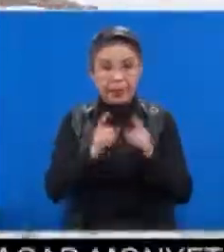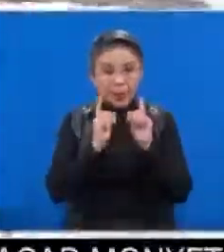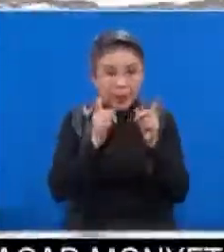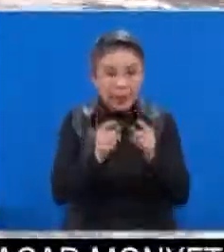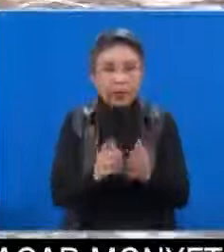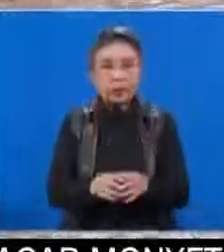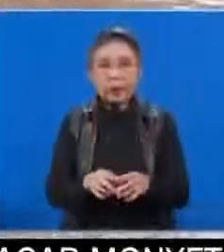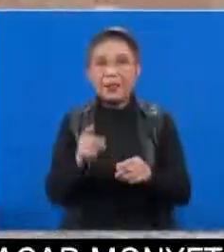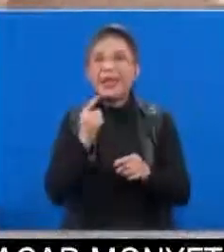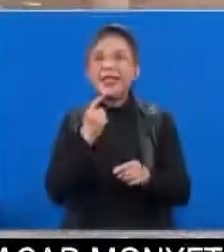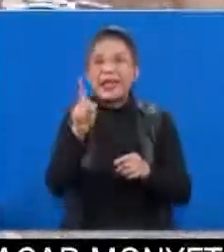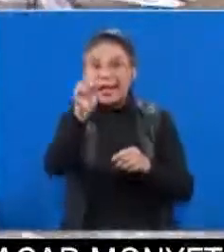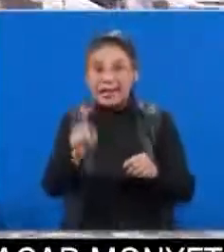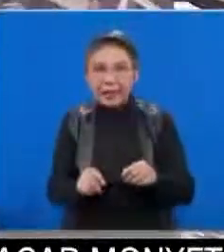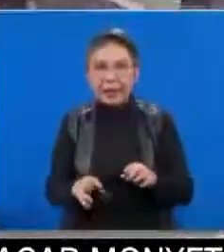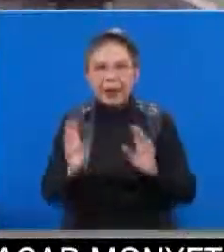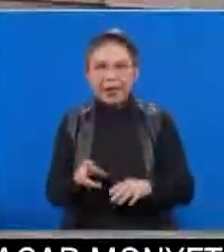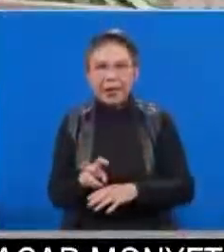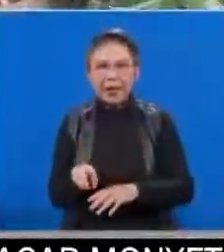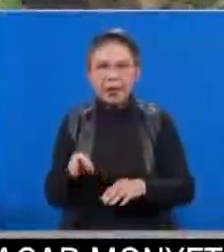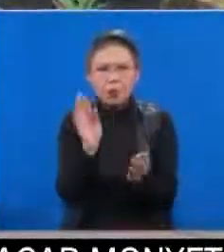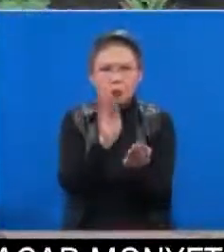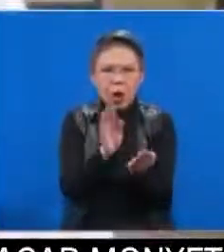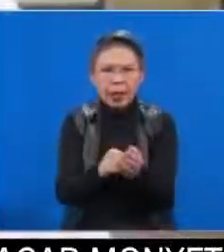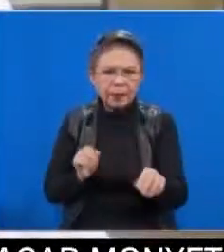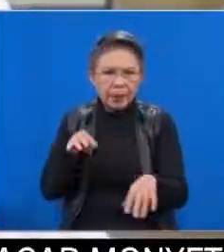yang terendam dan juga binatang buas seperti buaya.